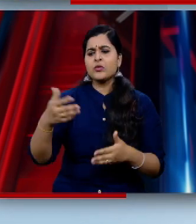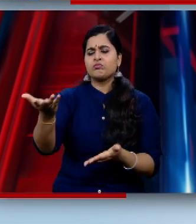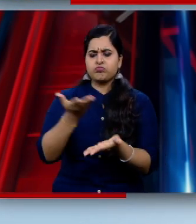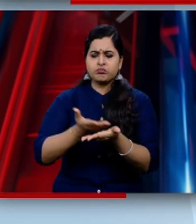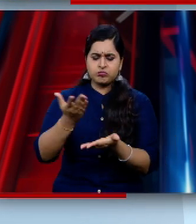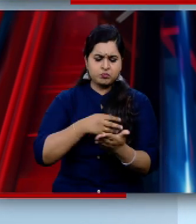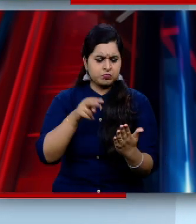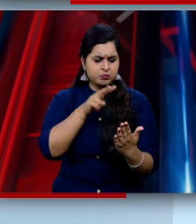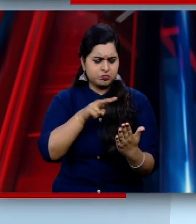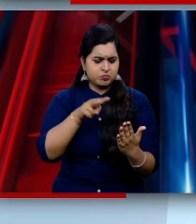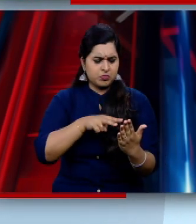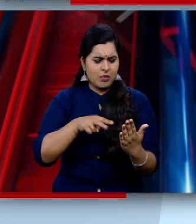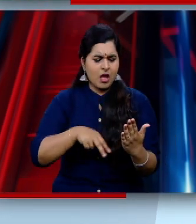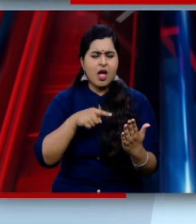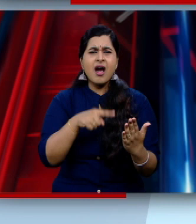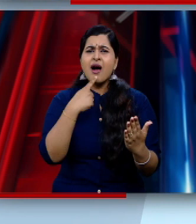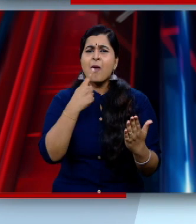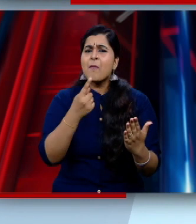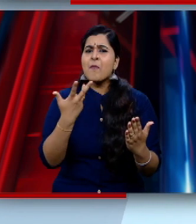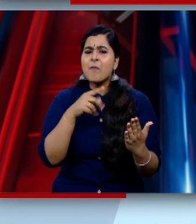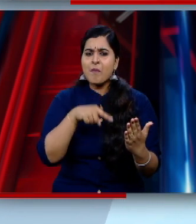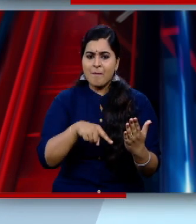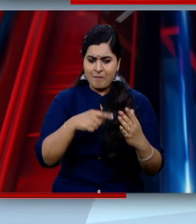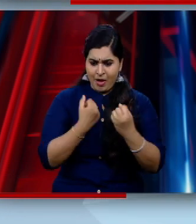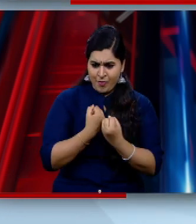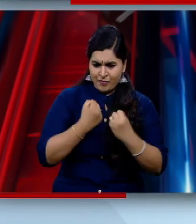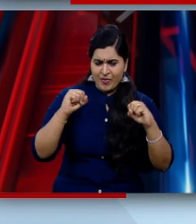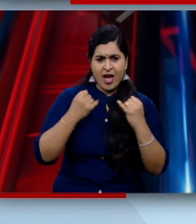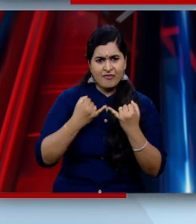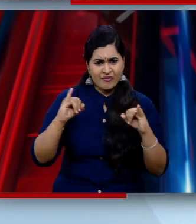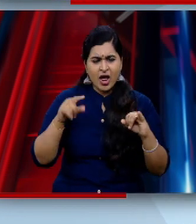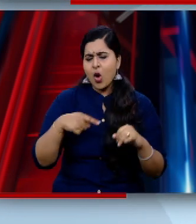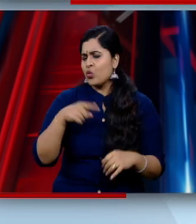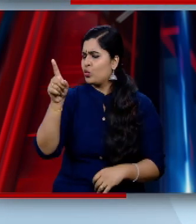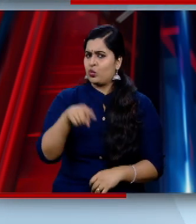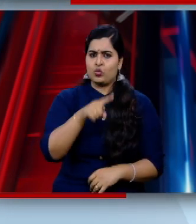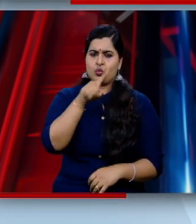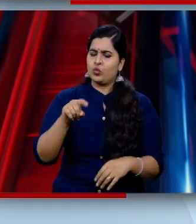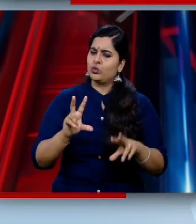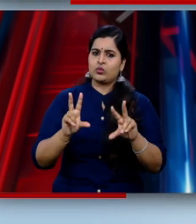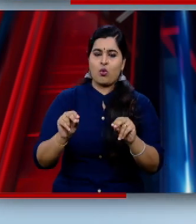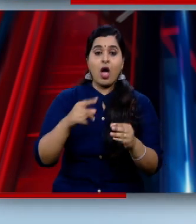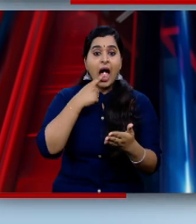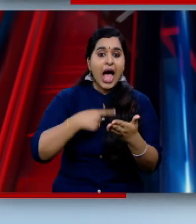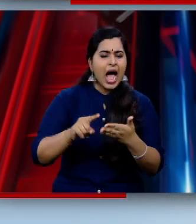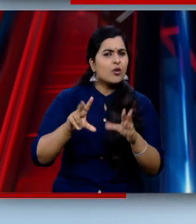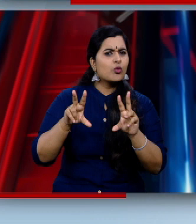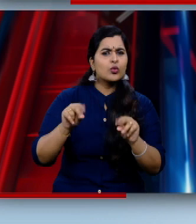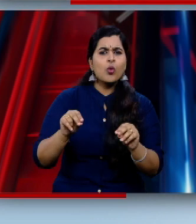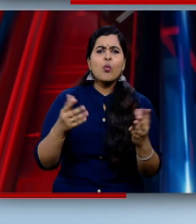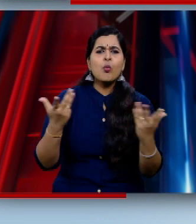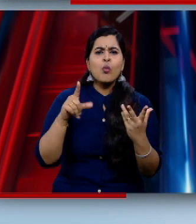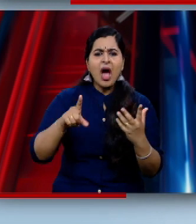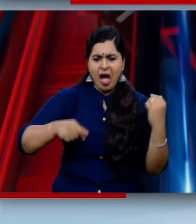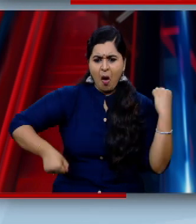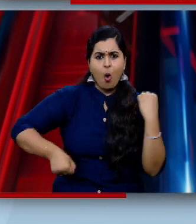ഇതിൽ പ്രധാനമായും ഈ പ്രോസിക്യൂഷൻ ഈ ജാമ്യം നൽകുന്നതിന് ശക്തമായി എതിർത്തു. ഒരു കാരണവശാലും പ്രതികൾക്ക് ജാമ്യം നൽകരുത്. മാത്രമല്ല, ഈ പ്രതികൾക്ക് വേണ്ടി,